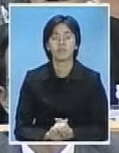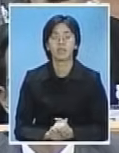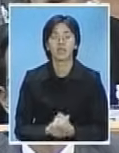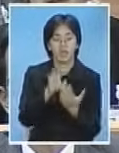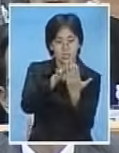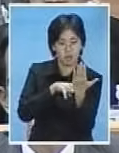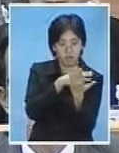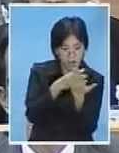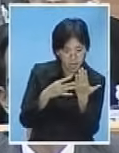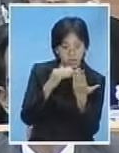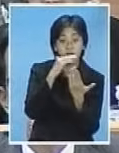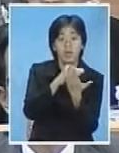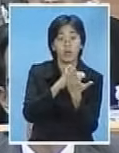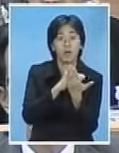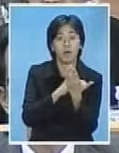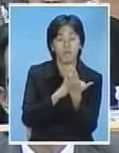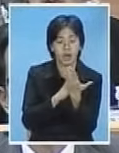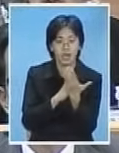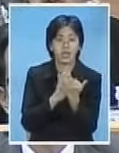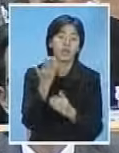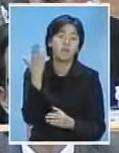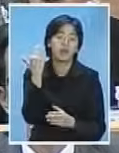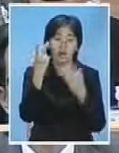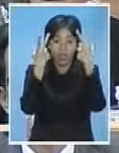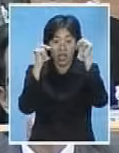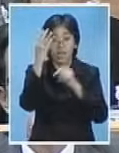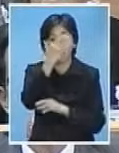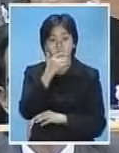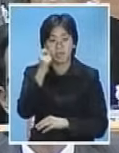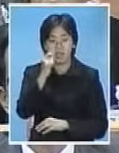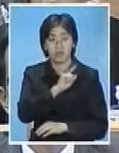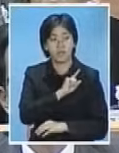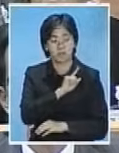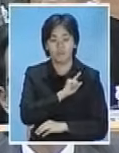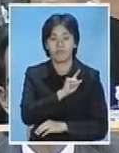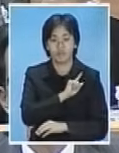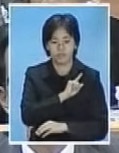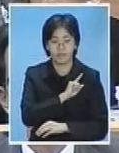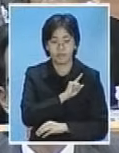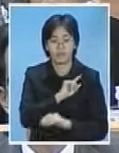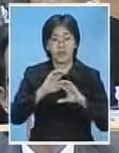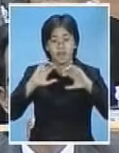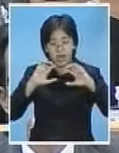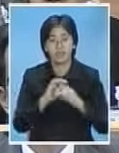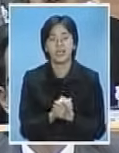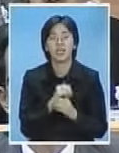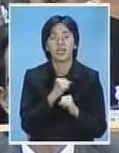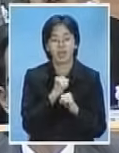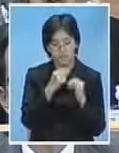านโยบายตอนเริ่มต้นเมื่อสมัยท่านนายกอภิสิทธิ์เป็นนั้นเข้าใจว่าไปถึงปาดังเบซ